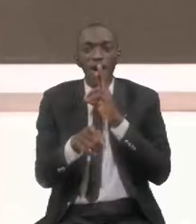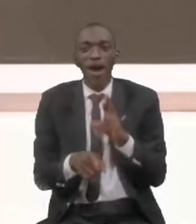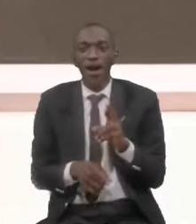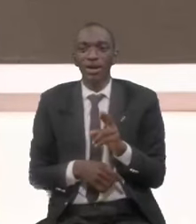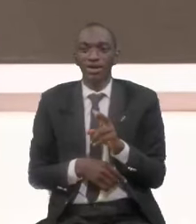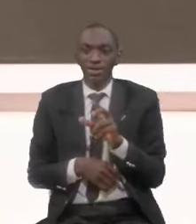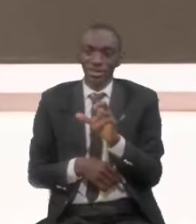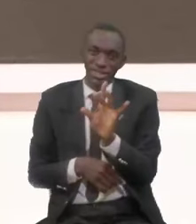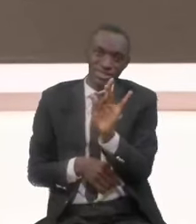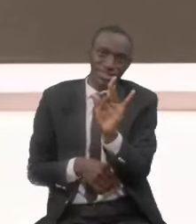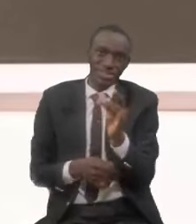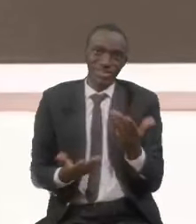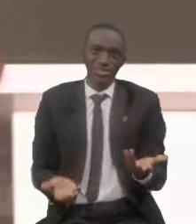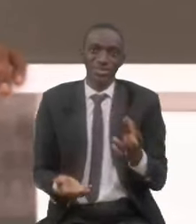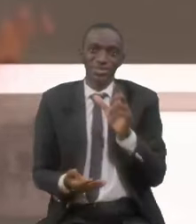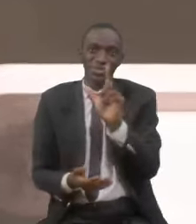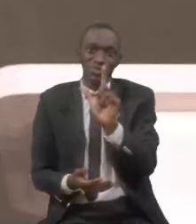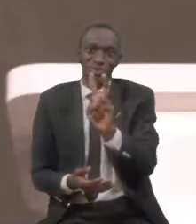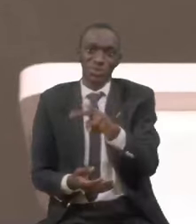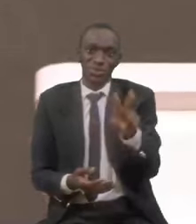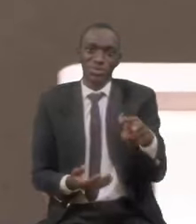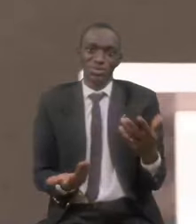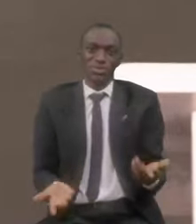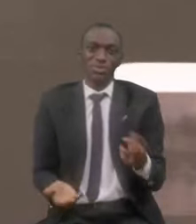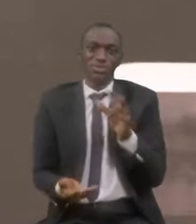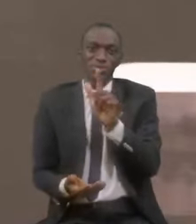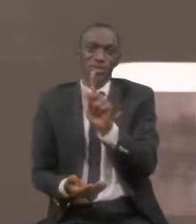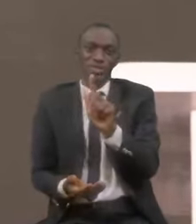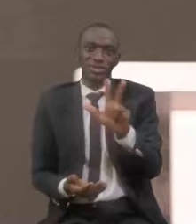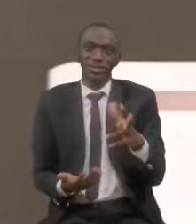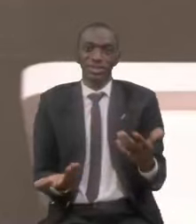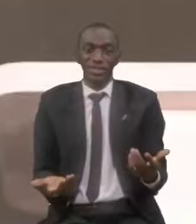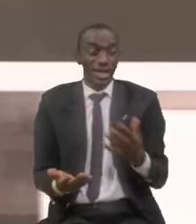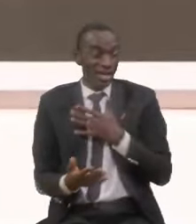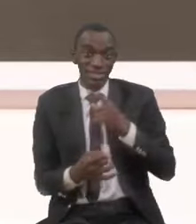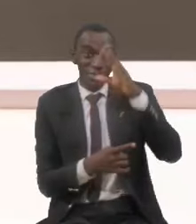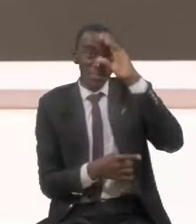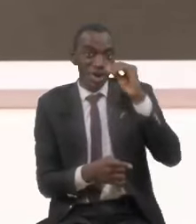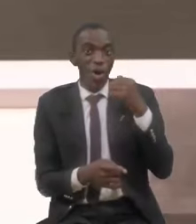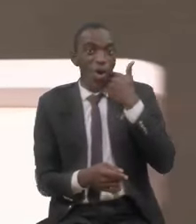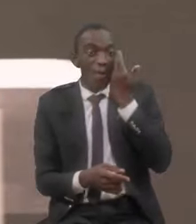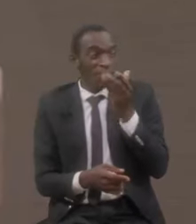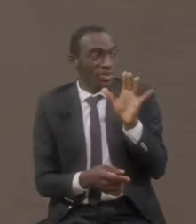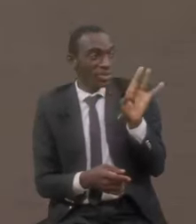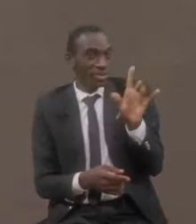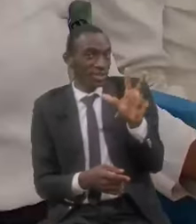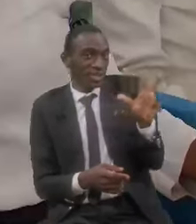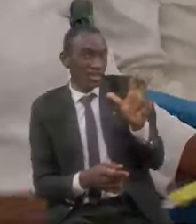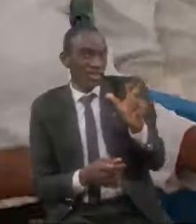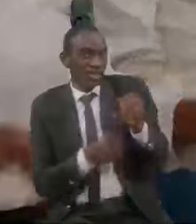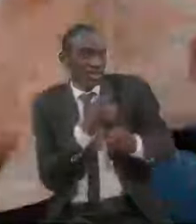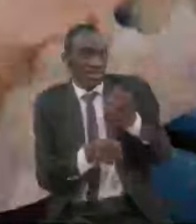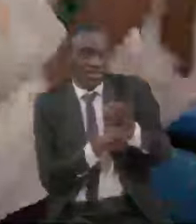22 ans. Tu as 23 ans. Un homme de 83 ans maintenant, dans moins